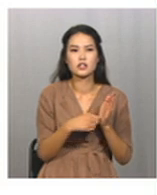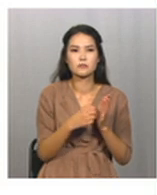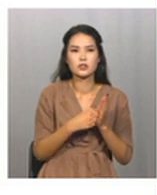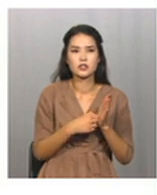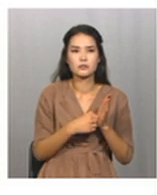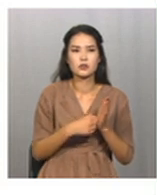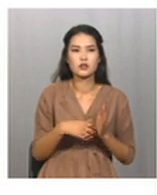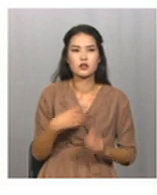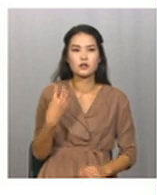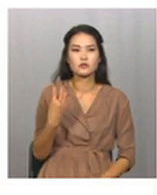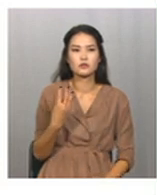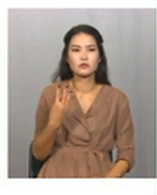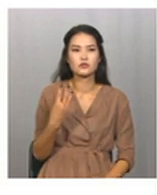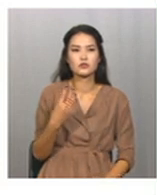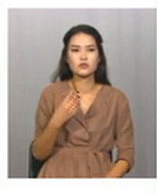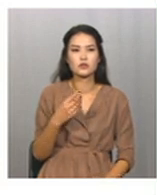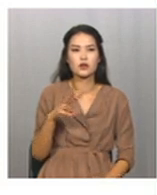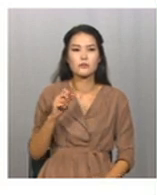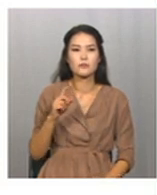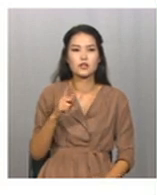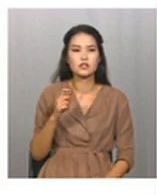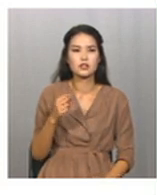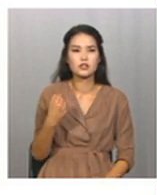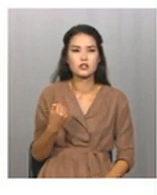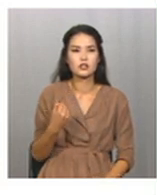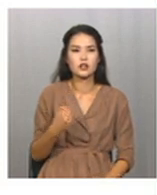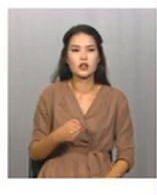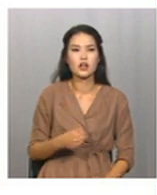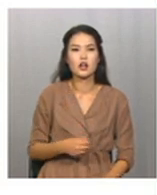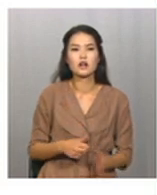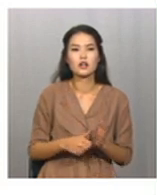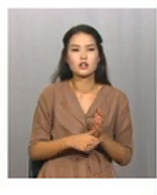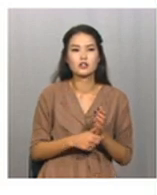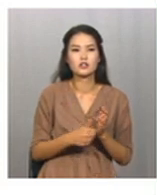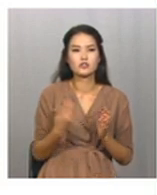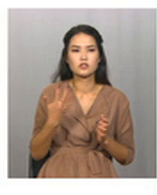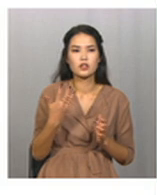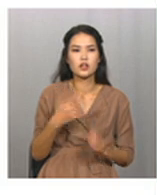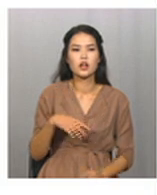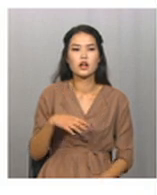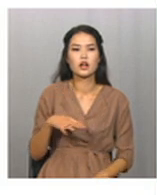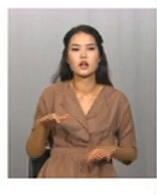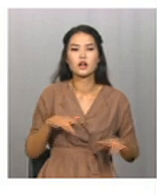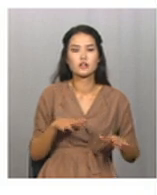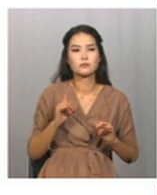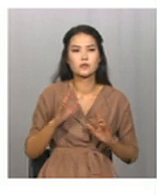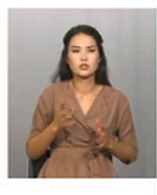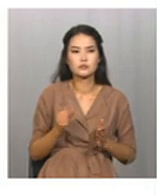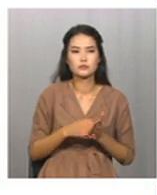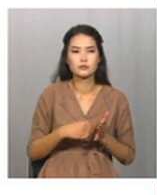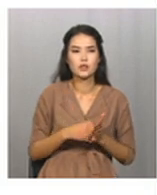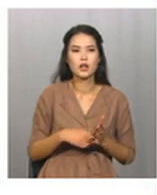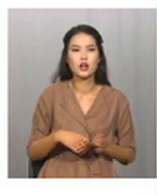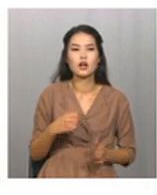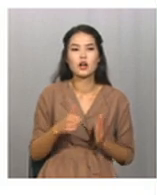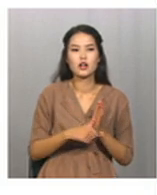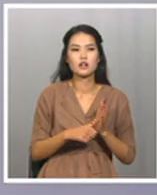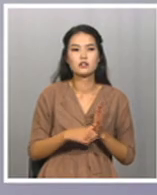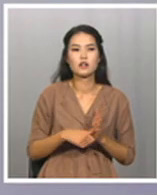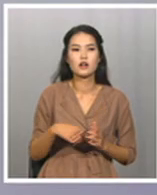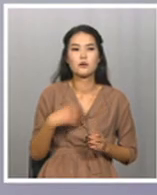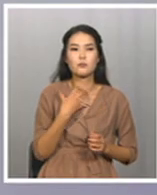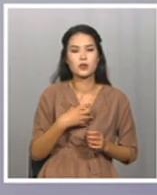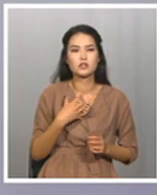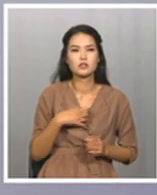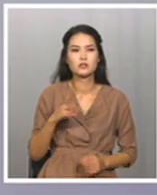себеп бағыныңғы, төртінші – мезгіл бағыныңғы, бесінші – қимылсын бағыныңғы, алтыншы –